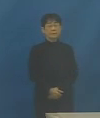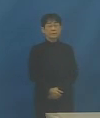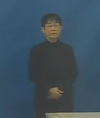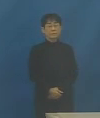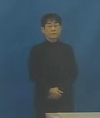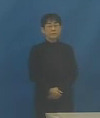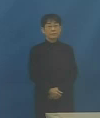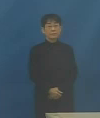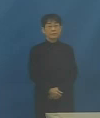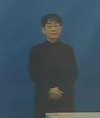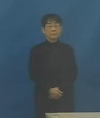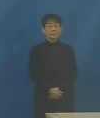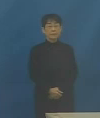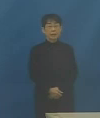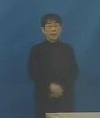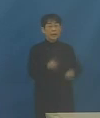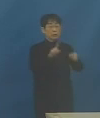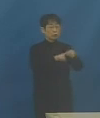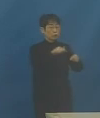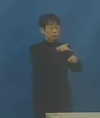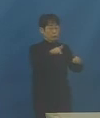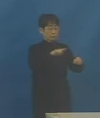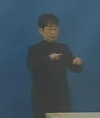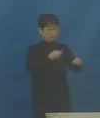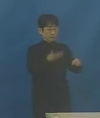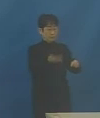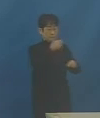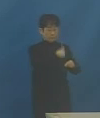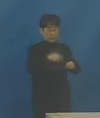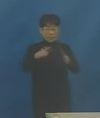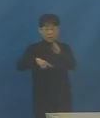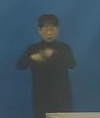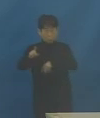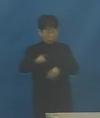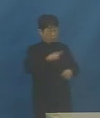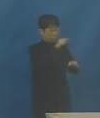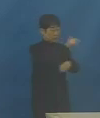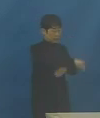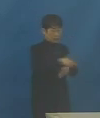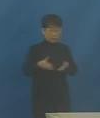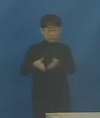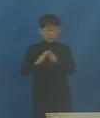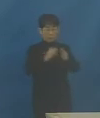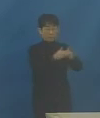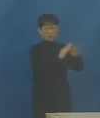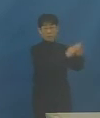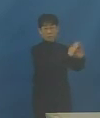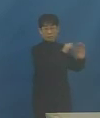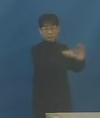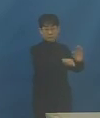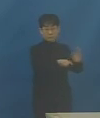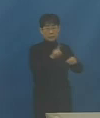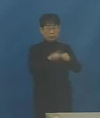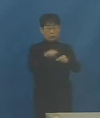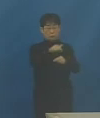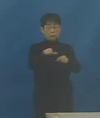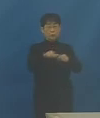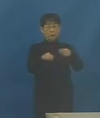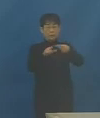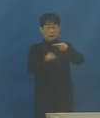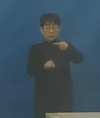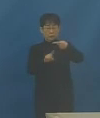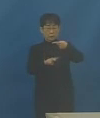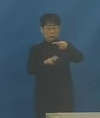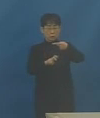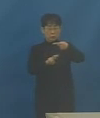まずですねチューブに始まりまして東部西部にも設けるというでそのあのチューブでありますが1月の二